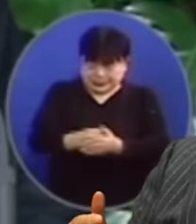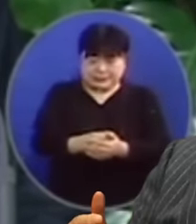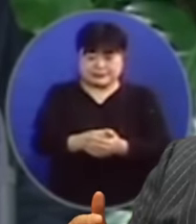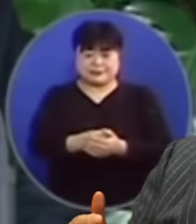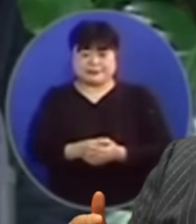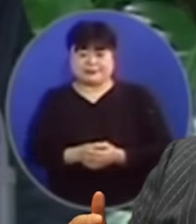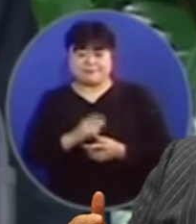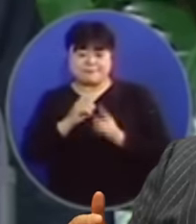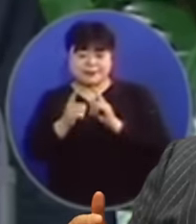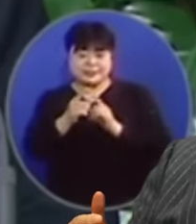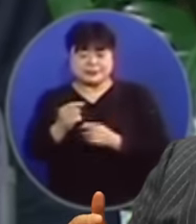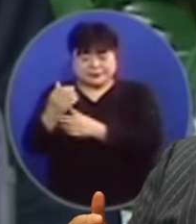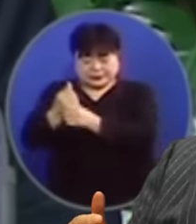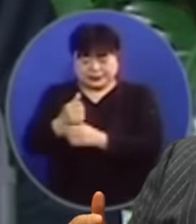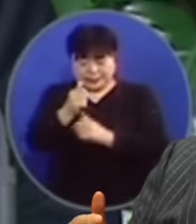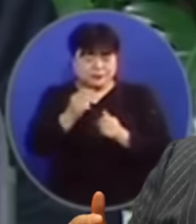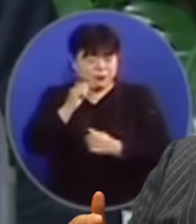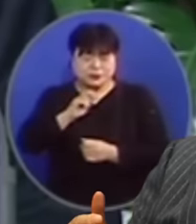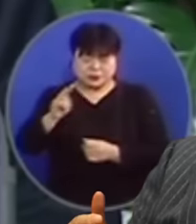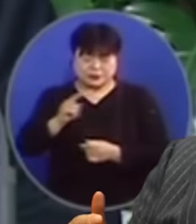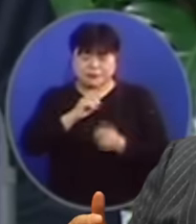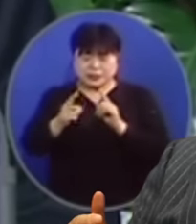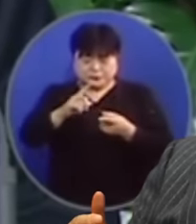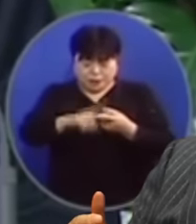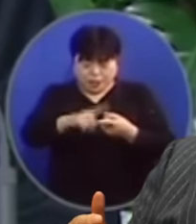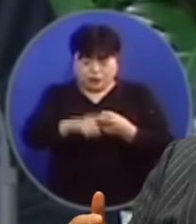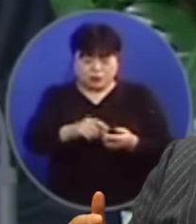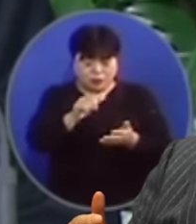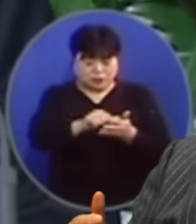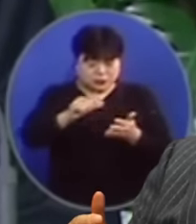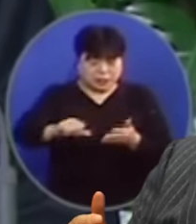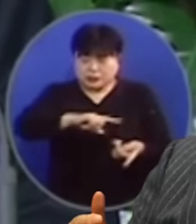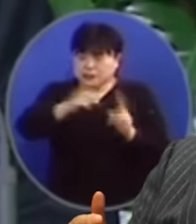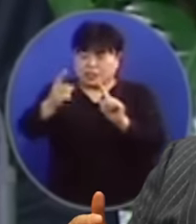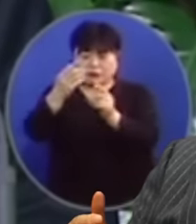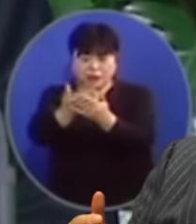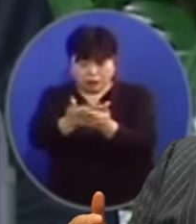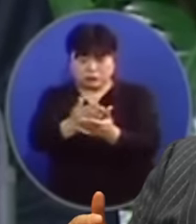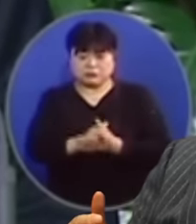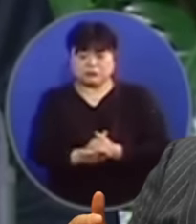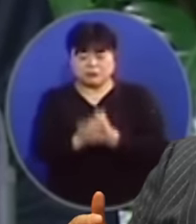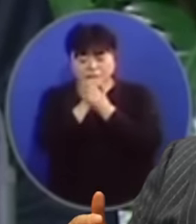말씀에 의지해서 하나님 아버지 이 말씀대로 우리 애를 살려주십시오.